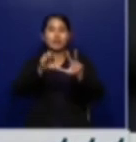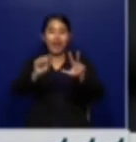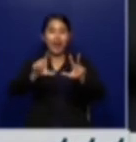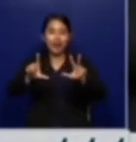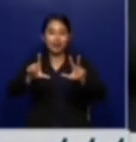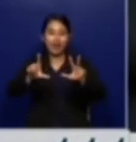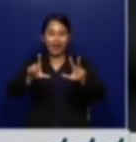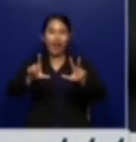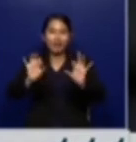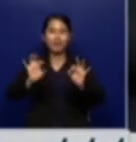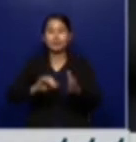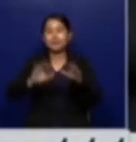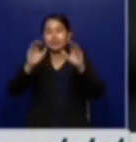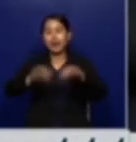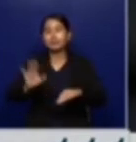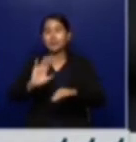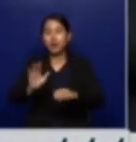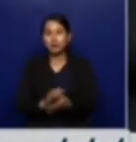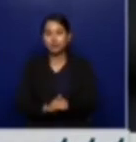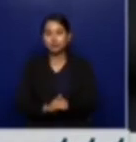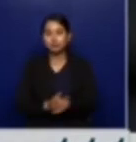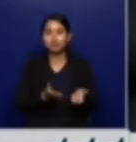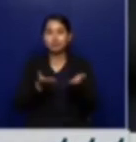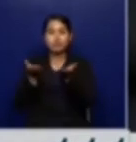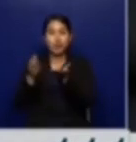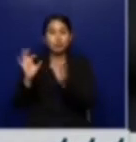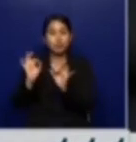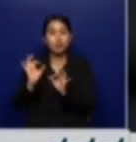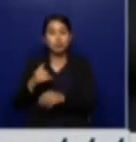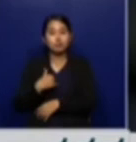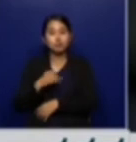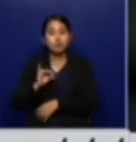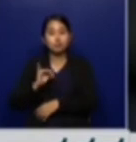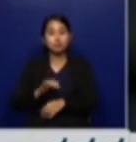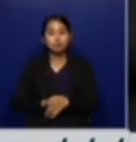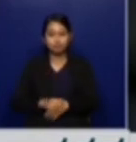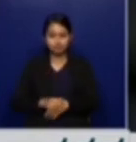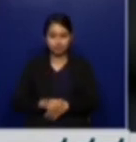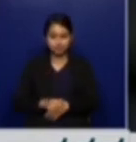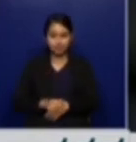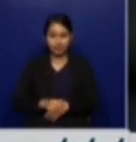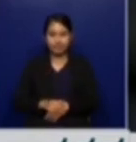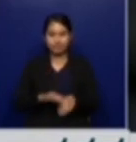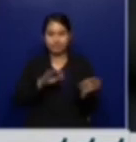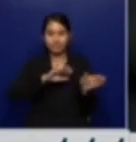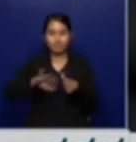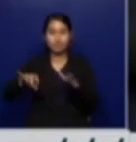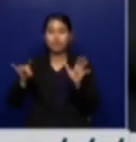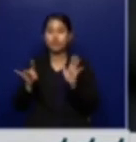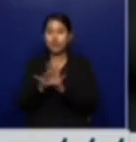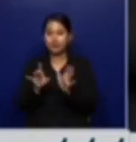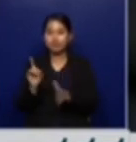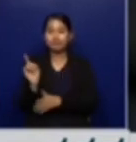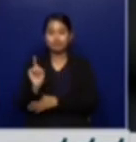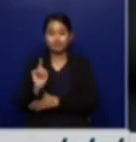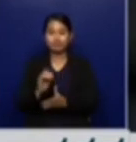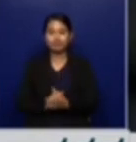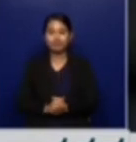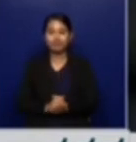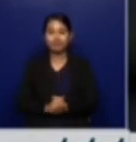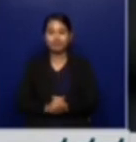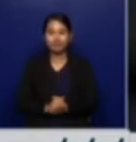ลับต้องเป็นอย่างนั้นครับท่านนายครับเหตุผลสุดท้ายครับท่านครับสิ่งที่เกิดขึ้นขนาด